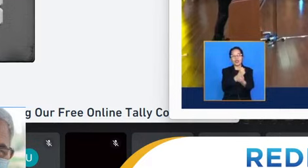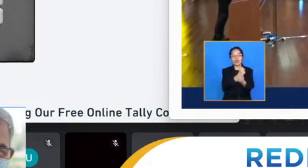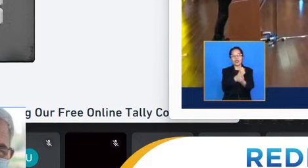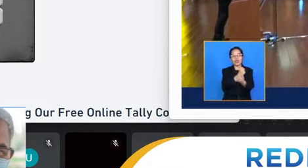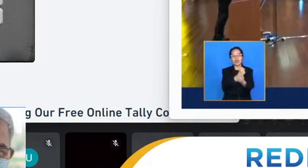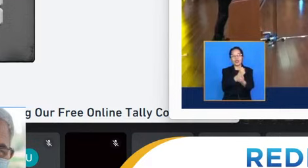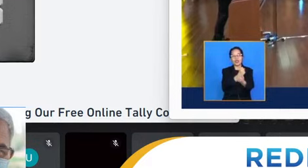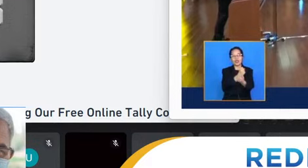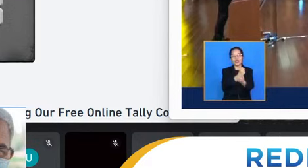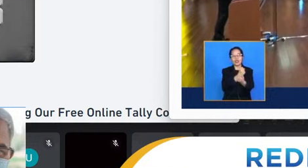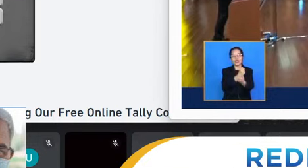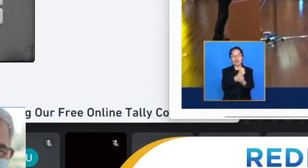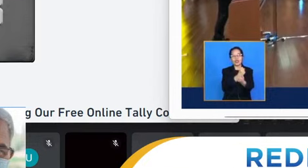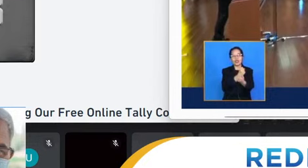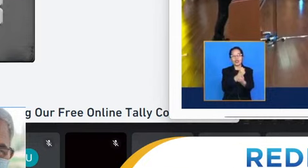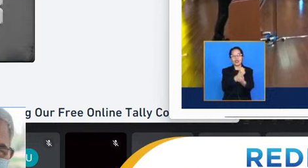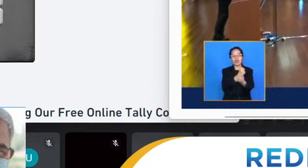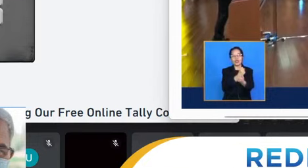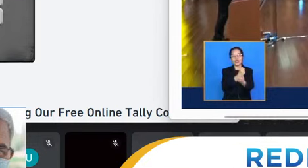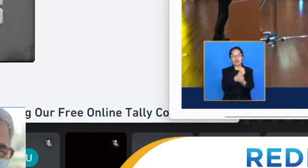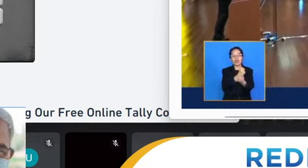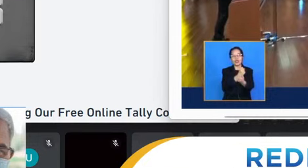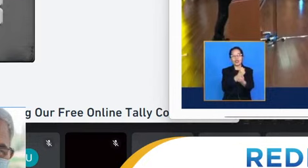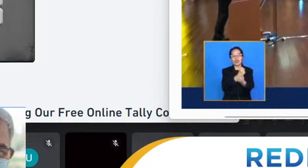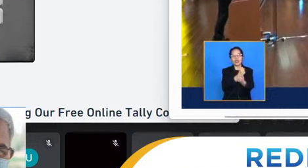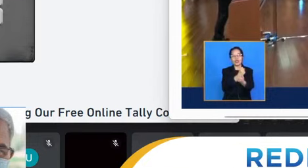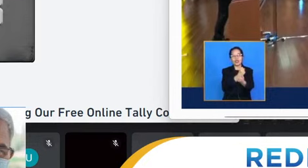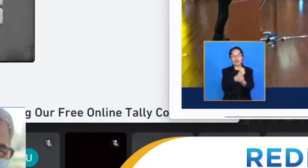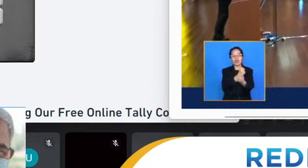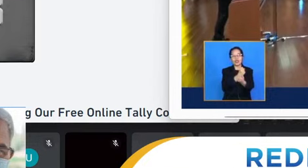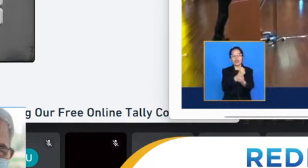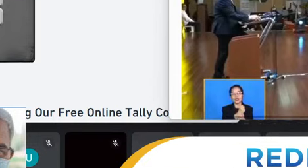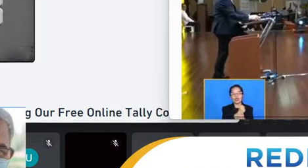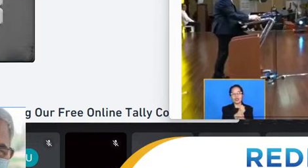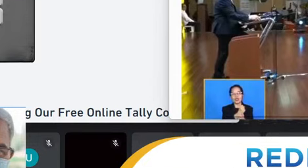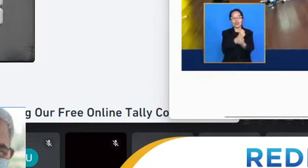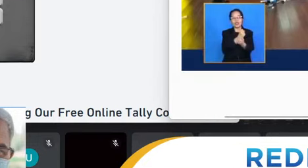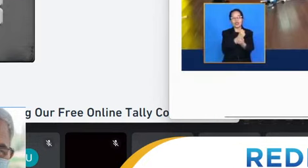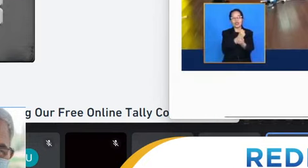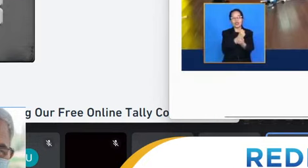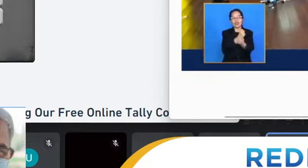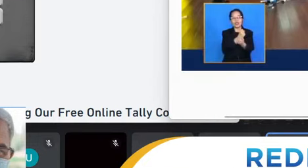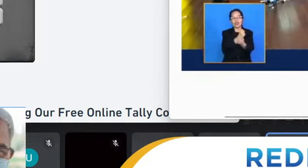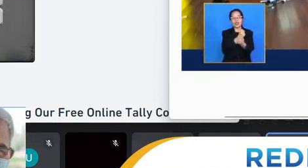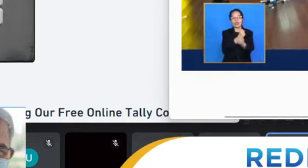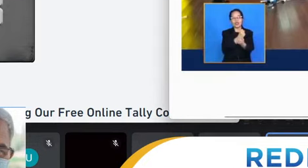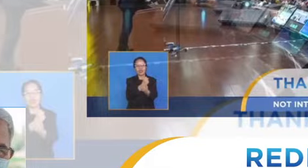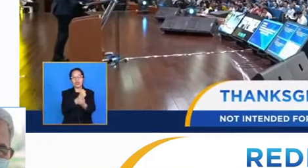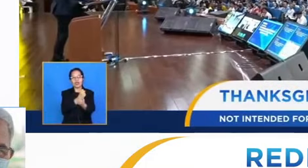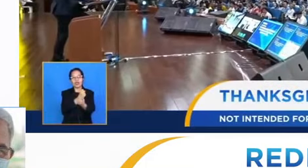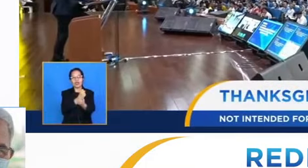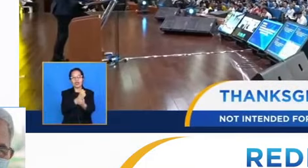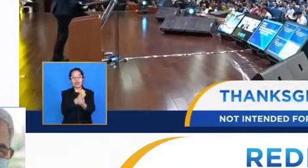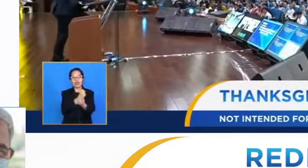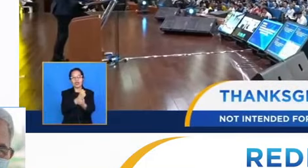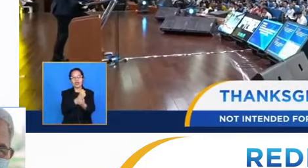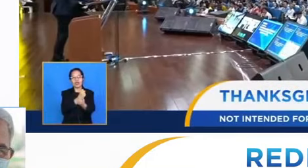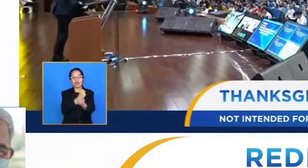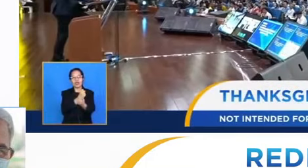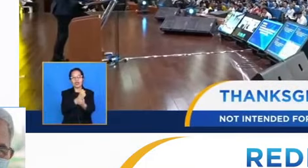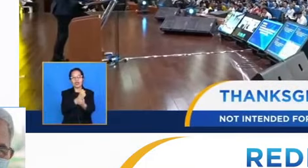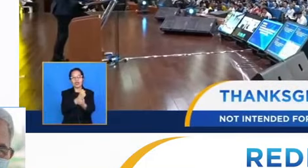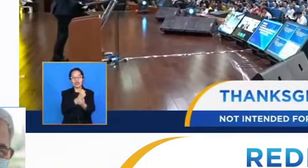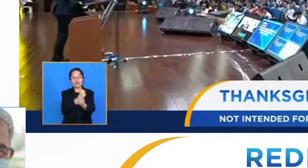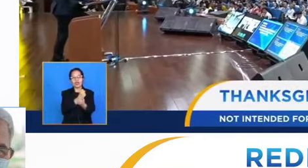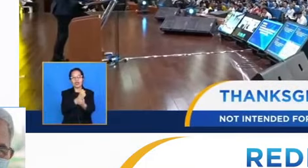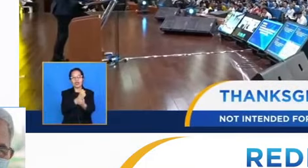katotohanan. Andiyan ba si Roland? Pag tumatalima ka sa katotohanan. Papa, baka na ano ba huli. Sa